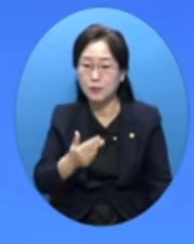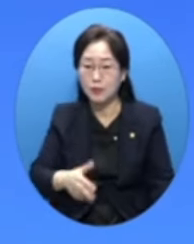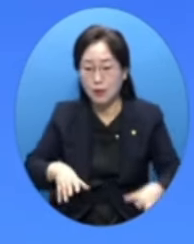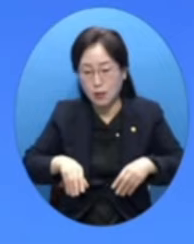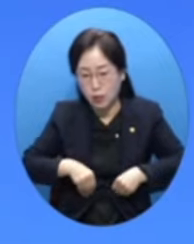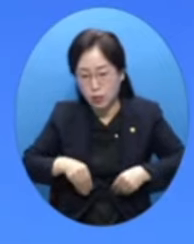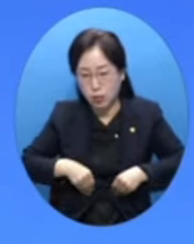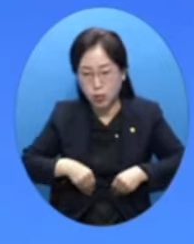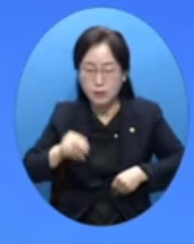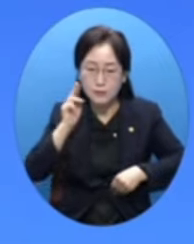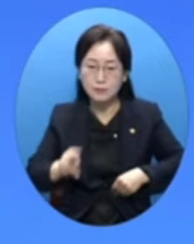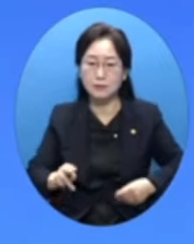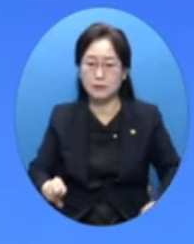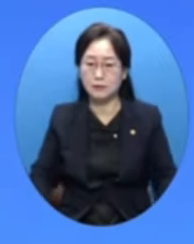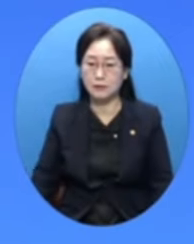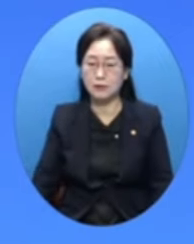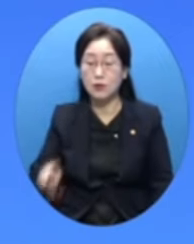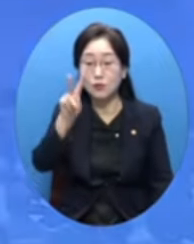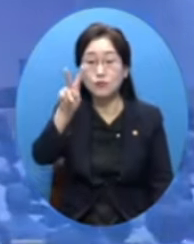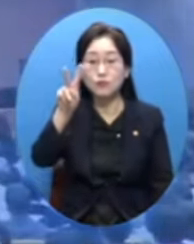허덕이고 있습니다. UN